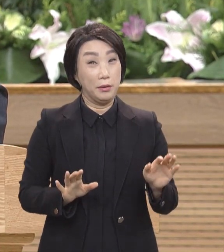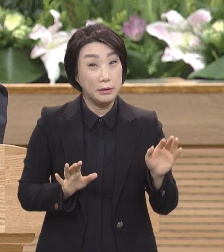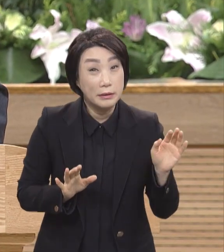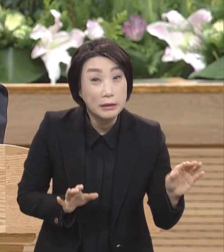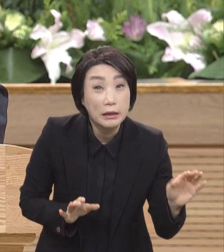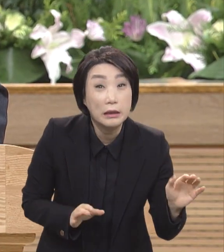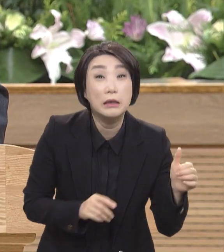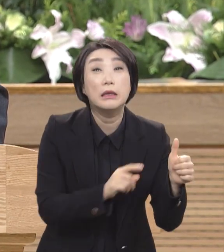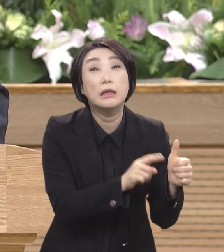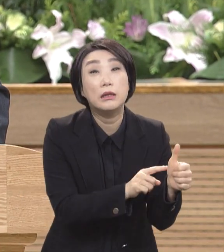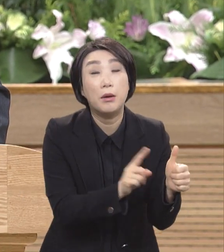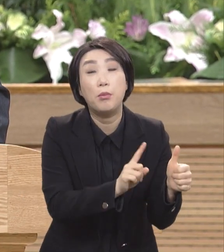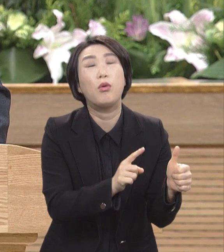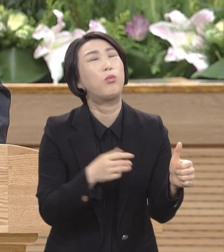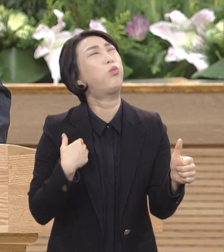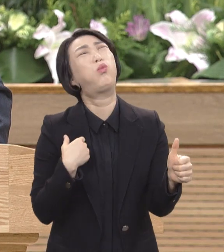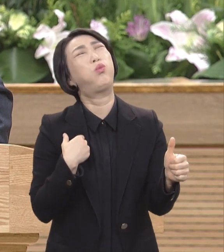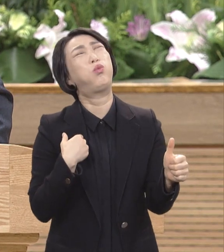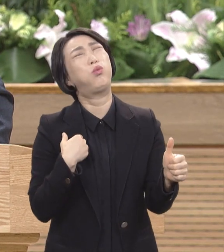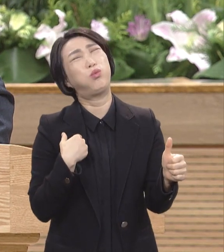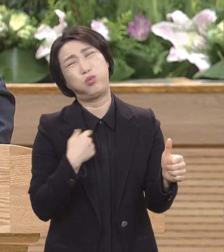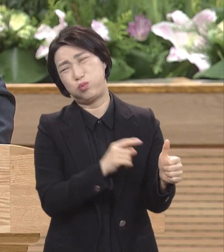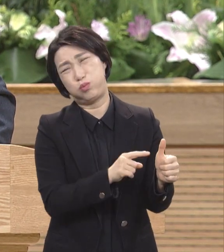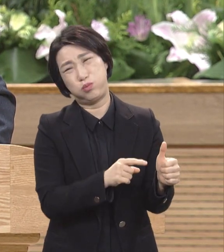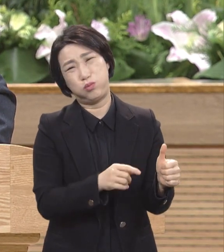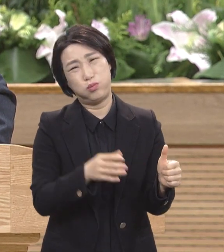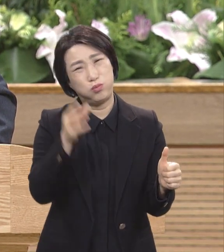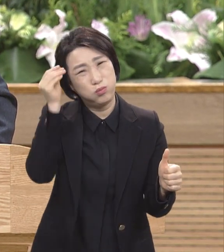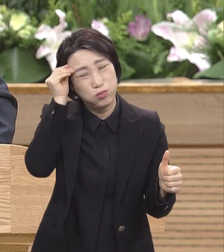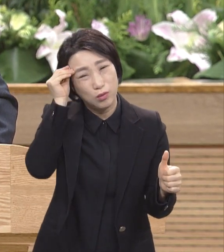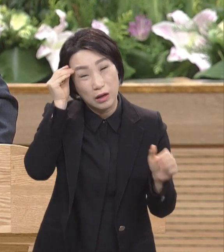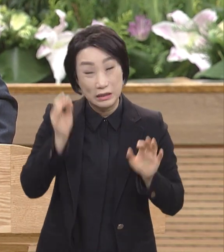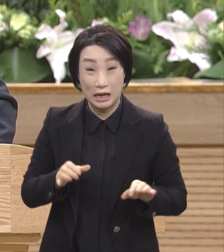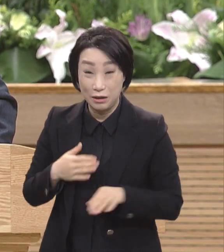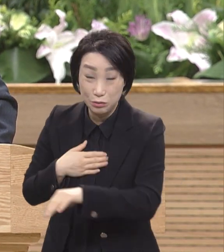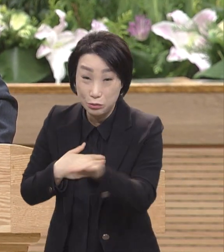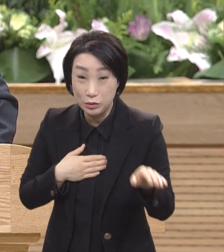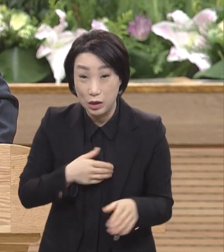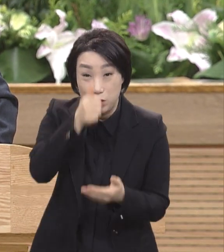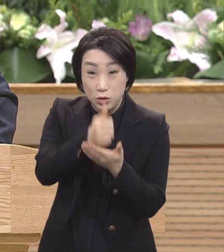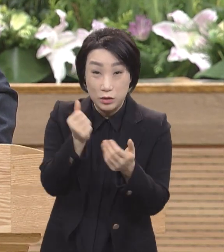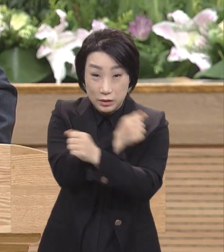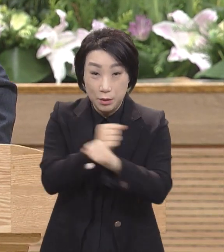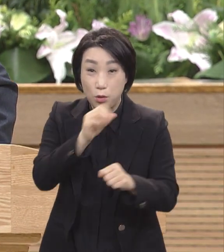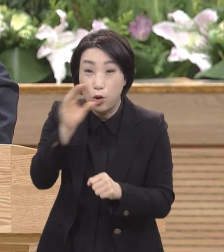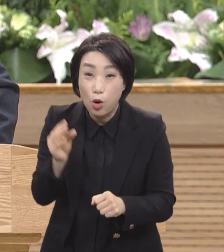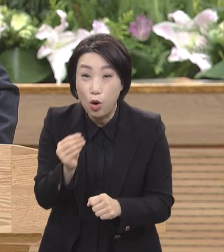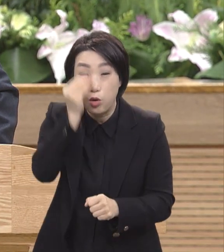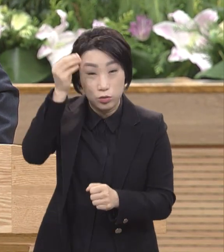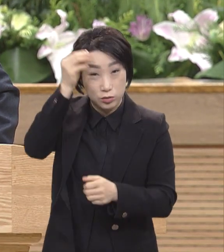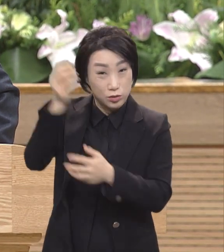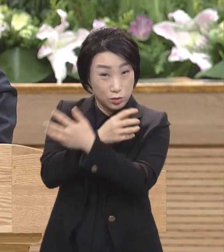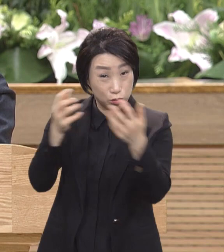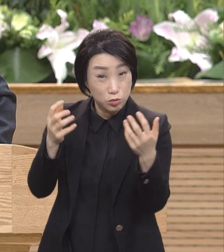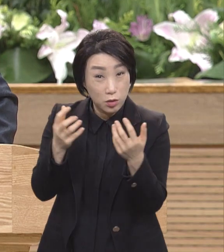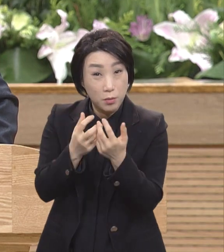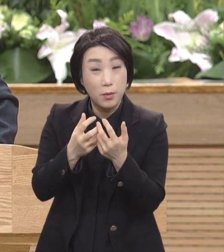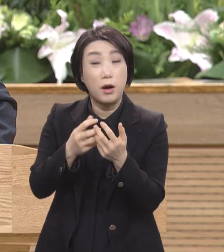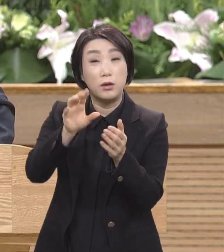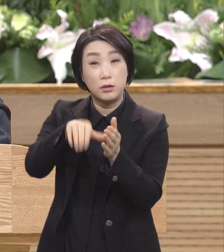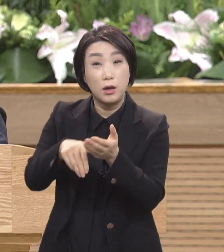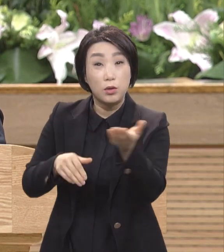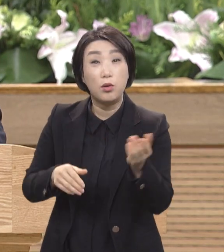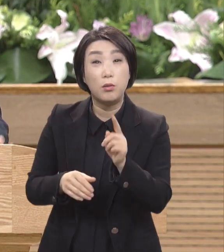이 사람은 뭘 몰라서 그래. 우리가 제사 안 받고 거룩하고 성령이